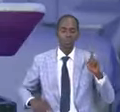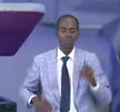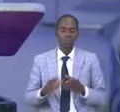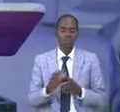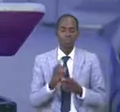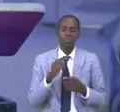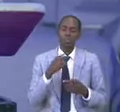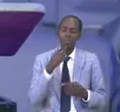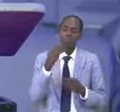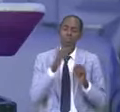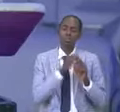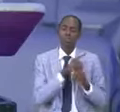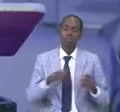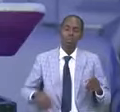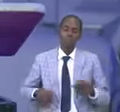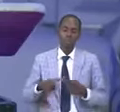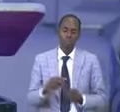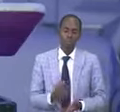de concentré